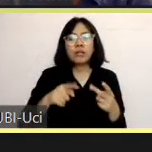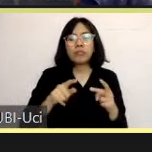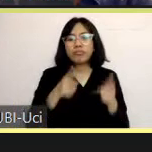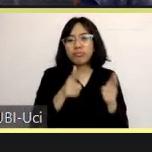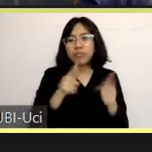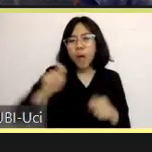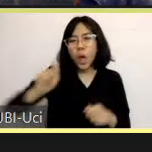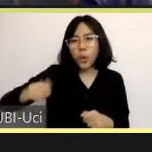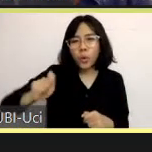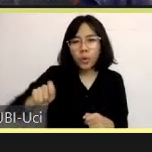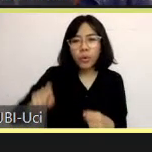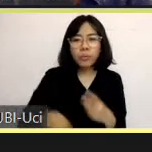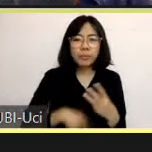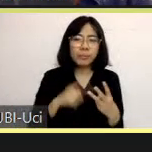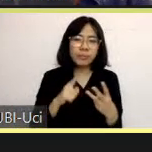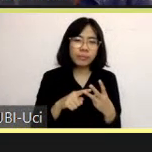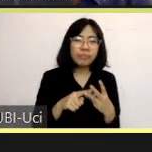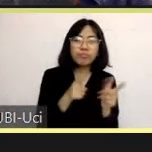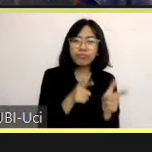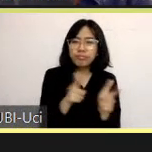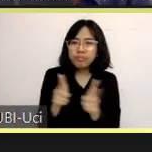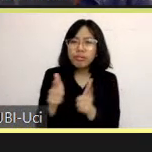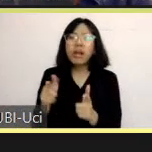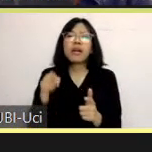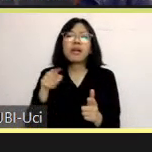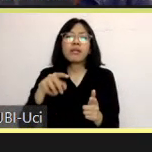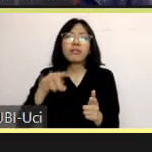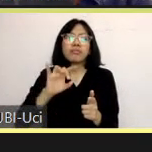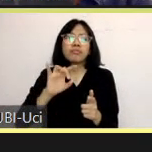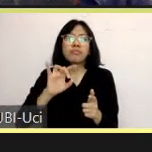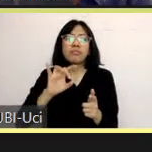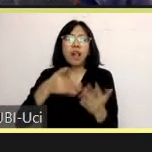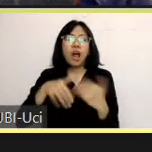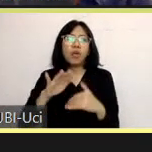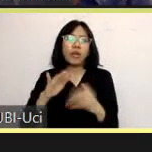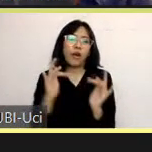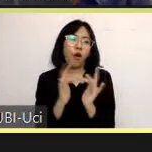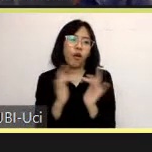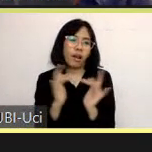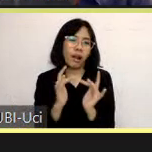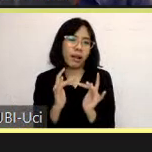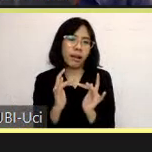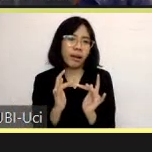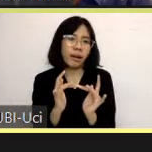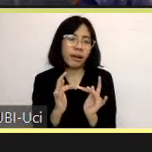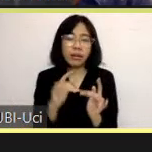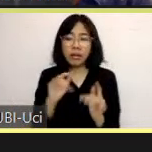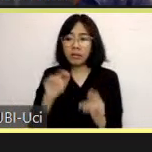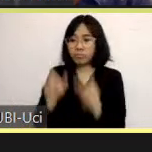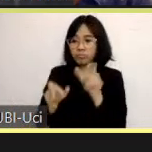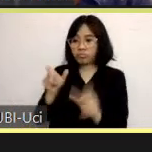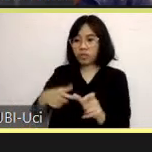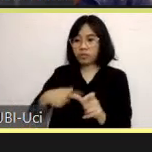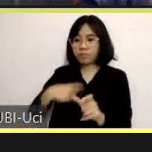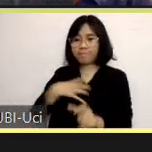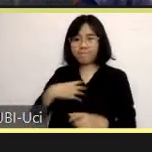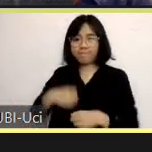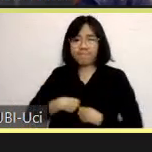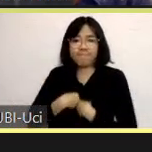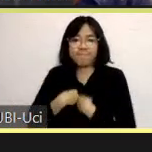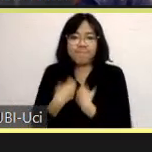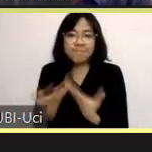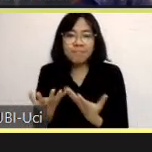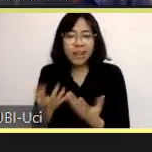space untuk Indonesia itu sebetulnya menyempit. Dan ketika kita bicara online civic space menyempit, sebetulnya